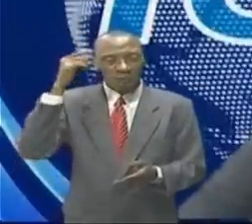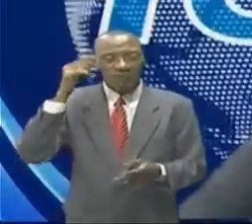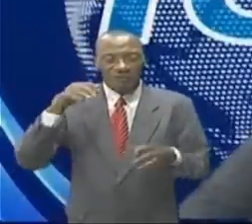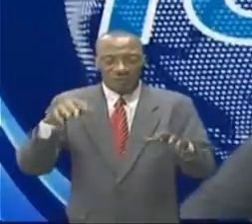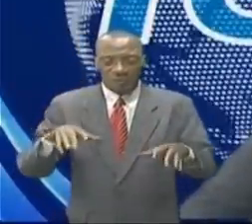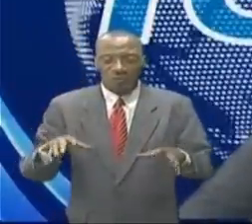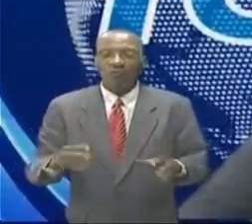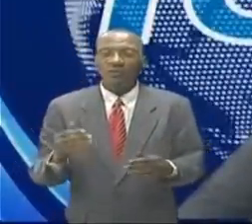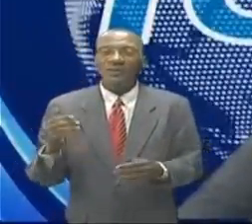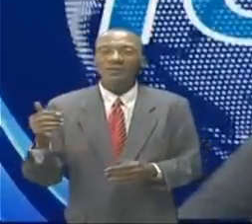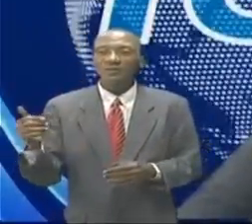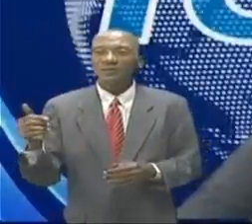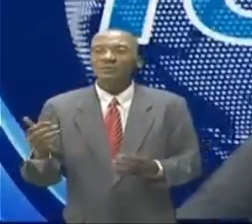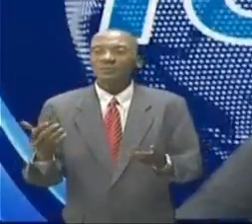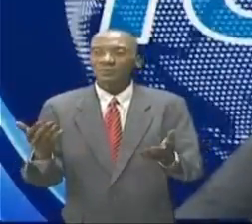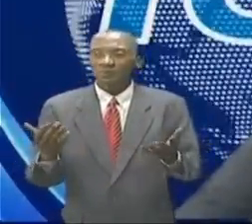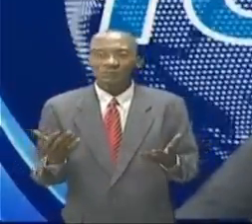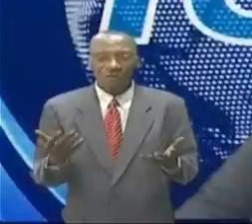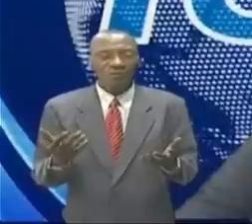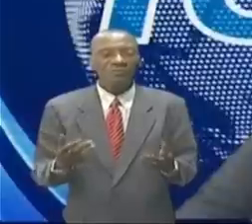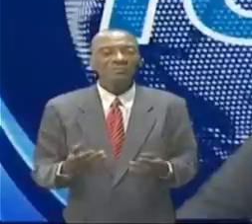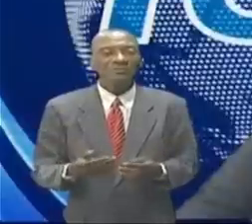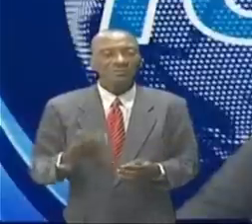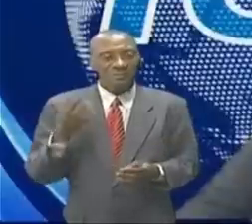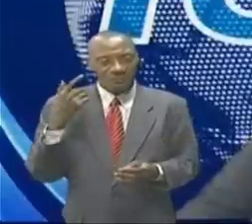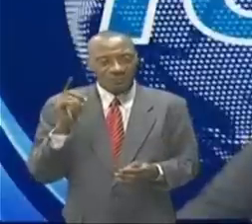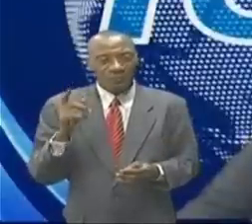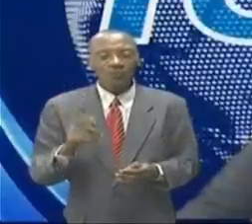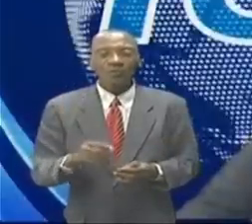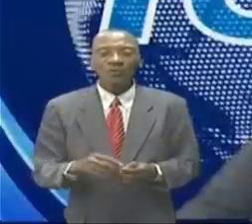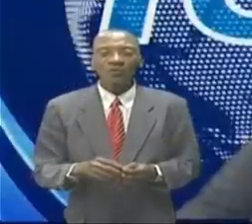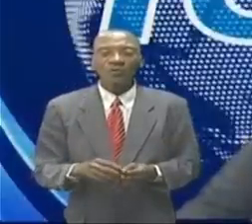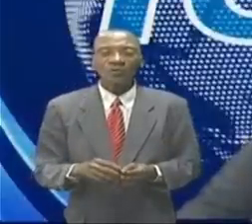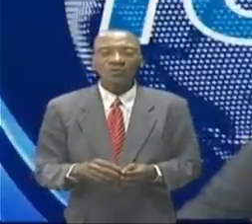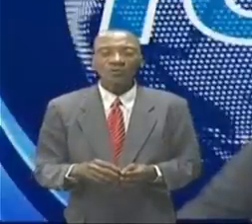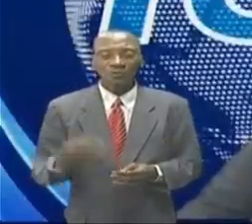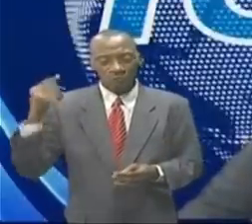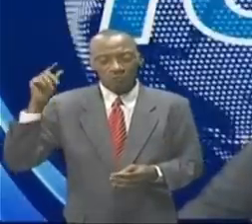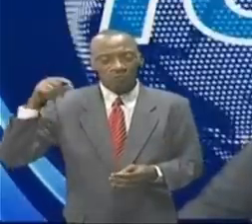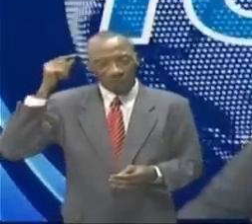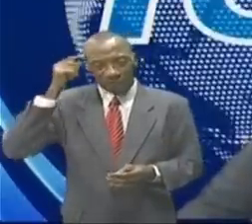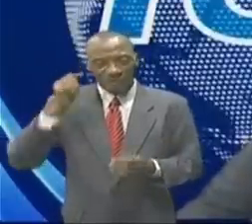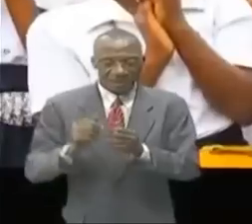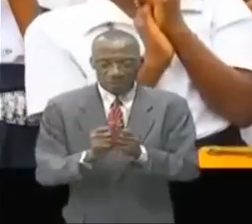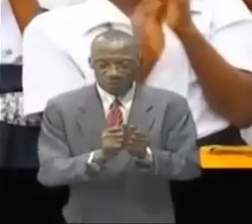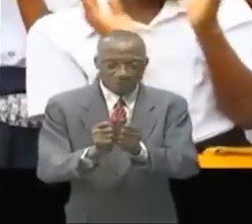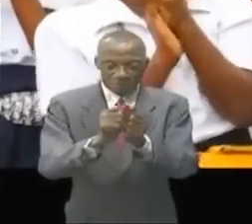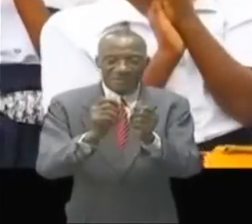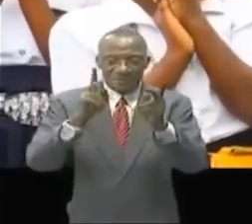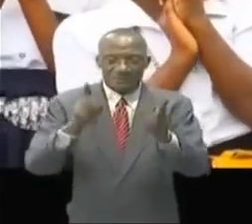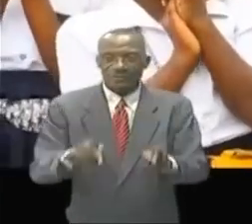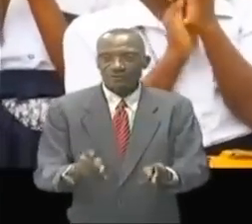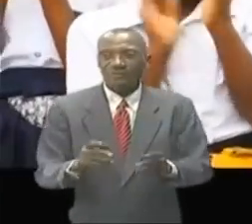des écoles dans les communes de Bumbu et Makala, une manière d'accompagner la gratuité de l'enseignement.